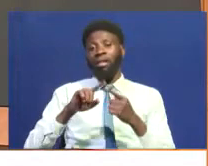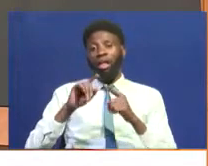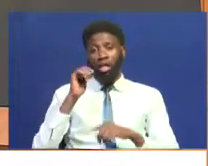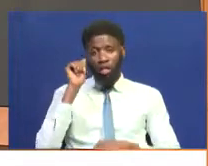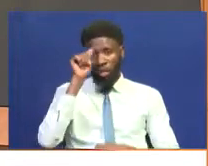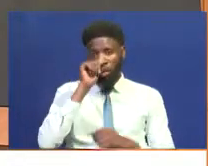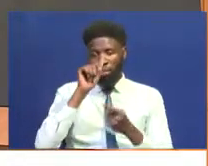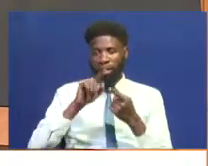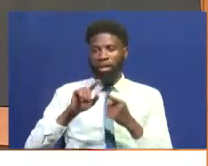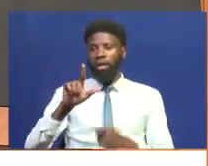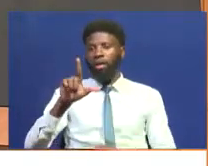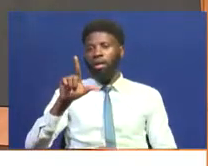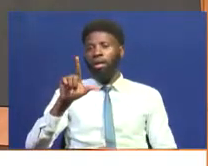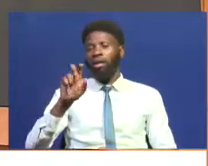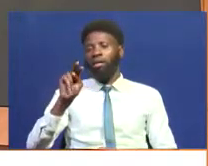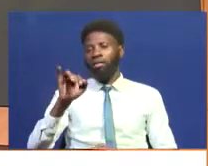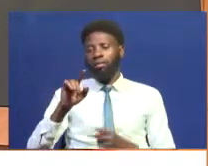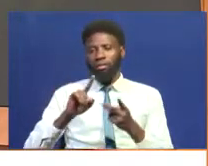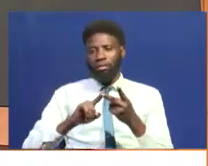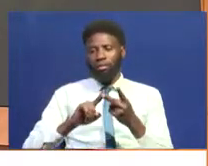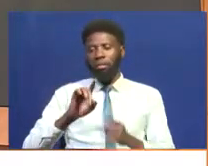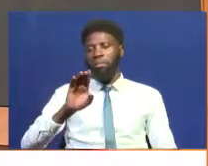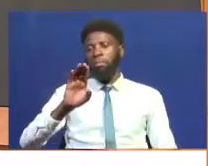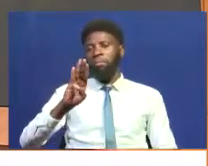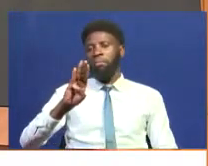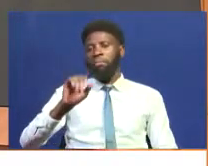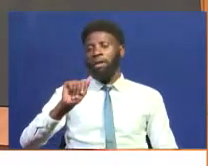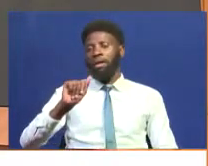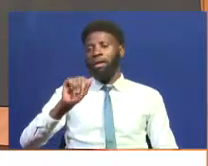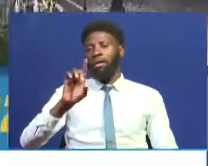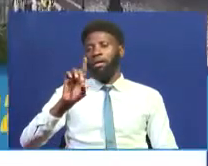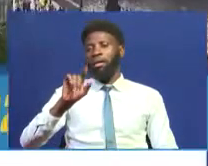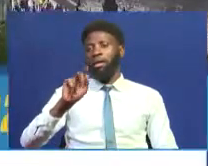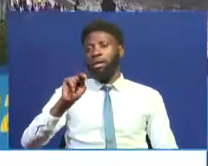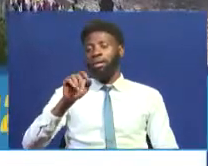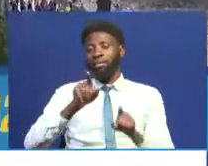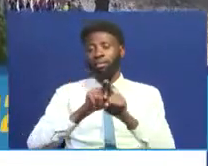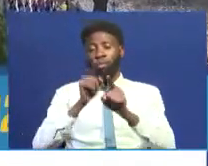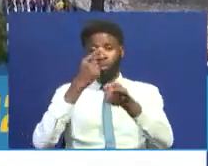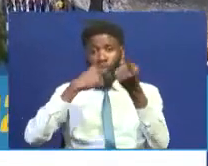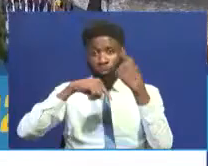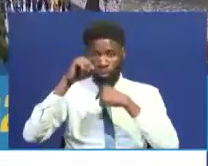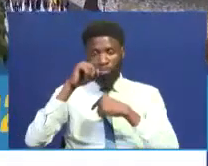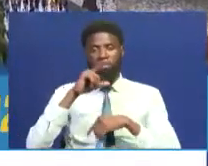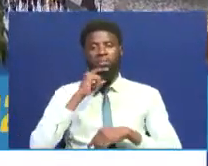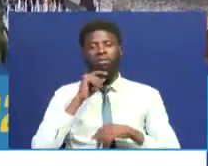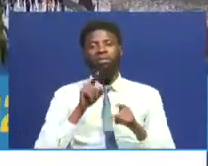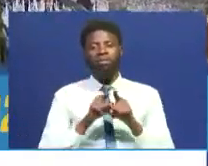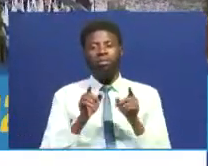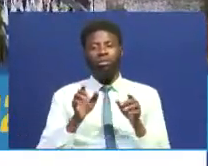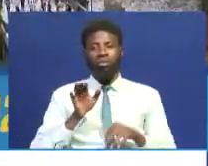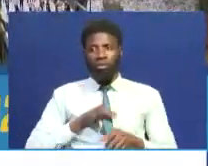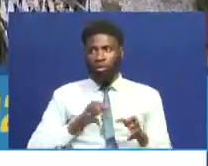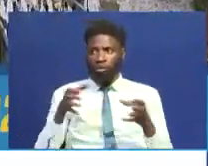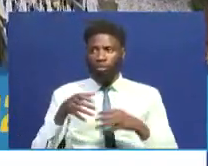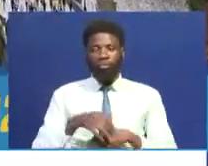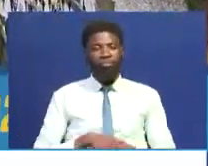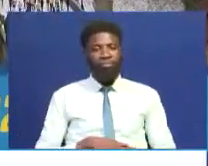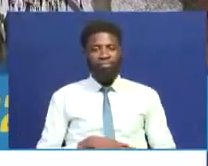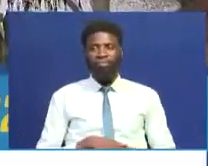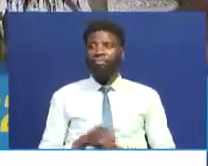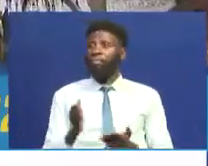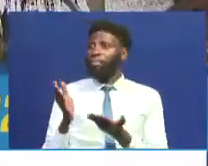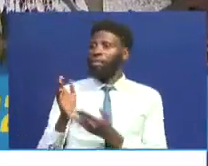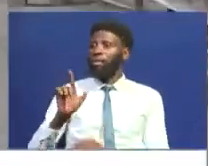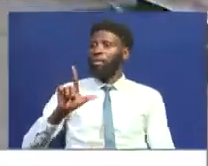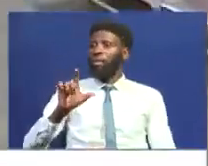Bedatu walishinda mbio za wanaume na wanawake mtawalia. Bingwa wa mbio za marathoni za Boston mwaka 2016